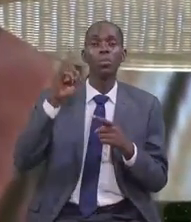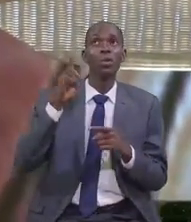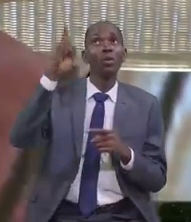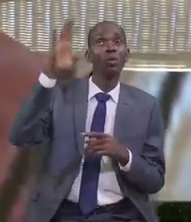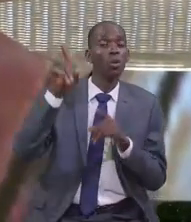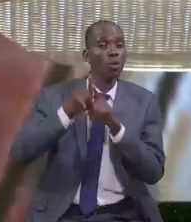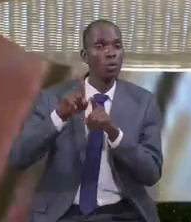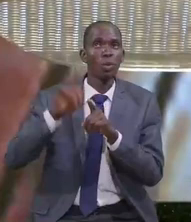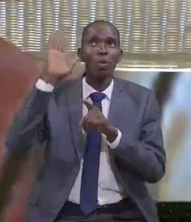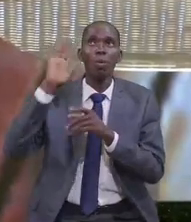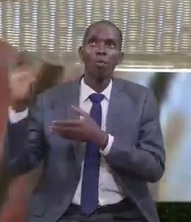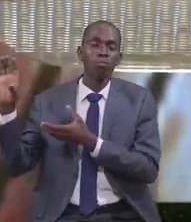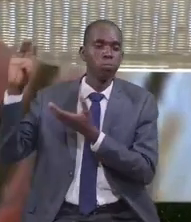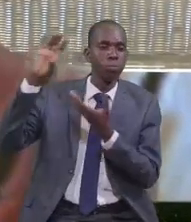répandre